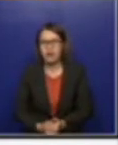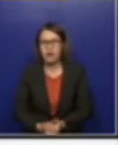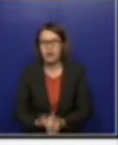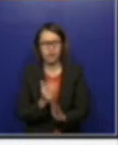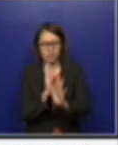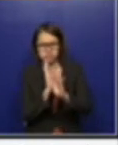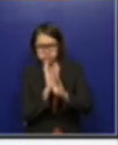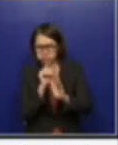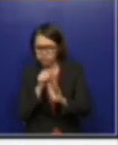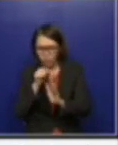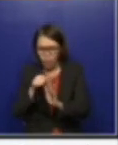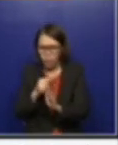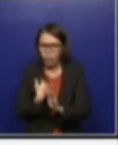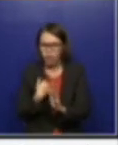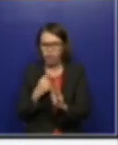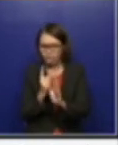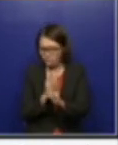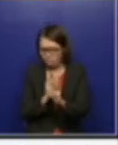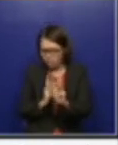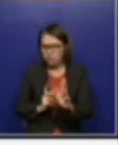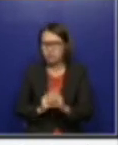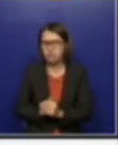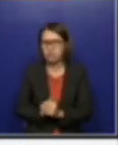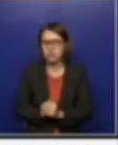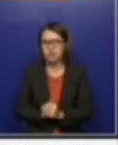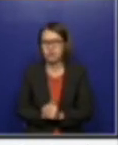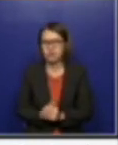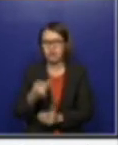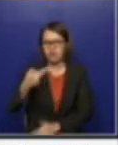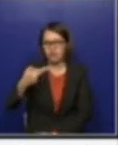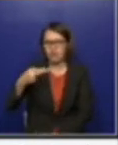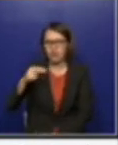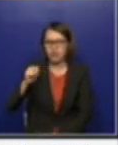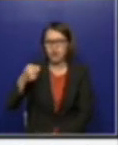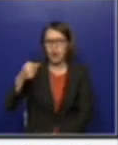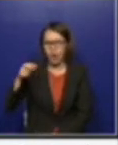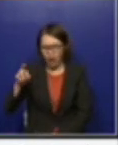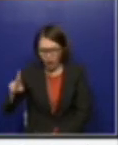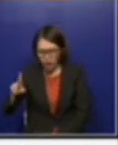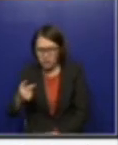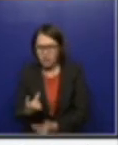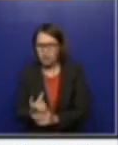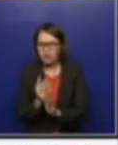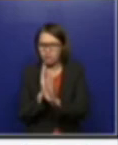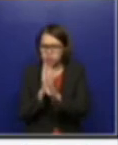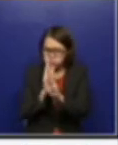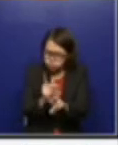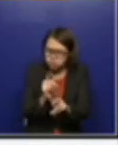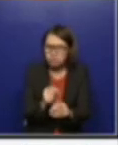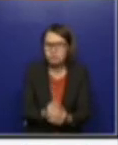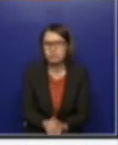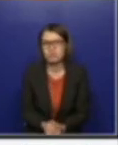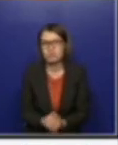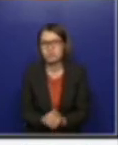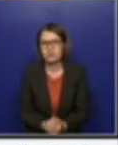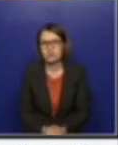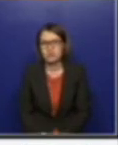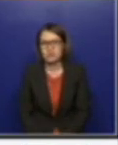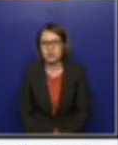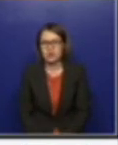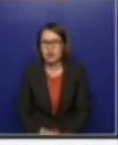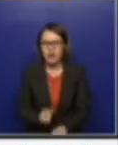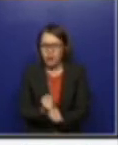วเต็มไปหมดที่หนองหานอำเภอพิบูลรักมีคิวเต็มไปหมดนี่คืออะไร